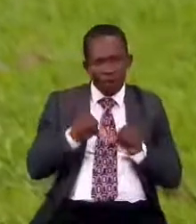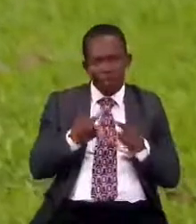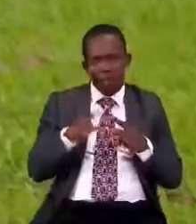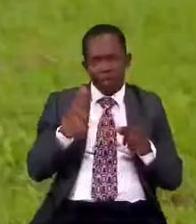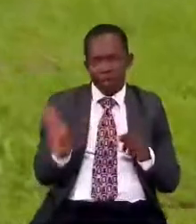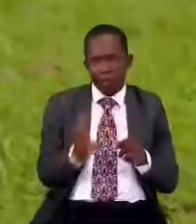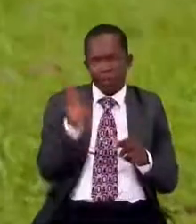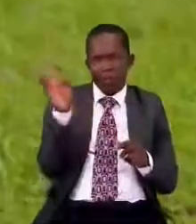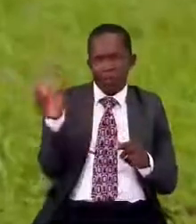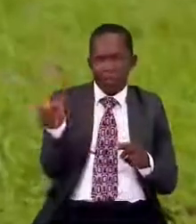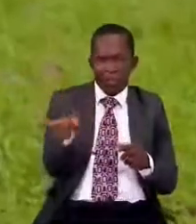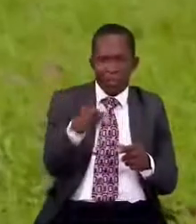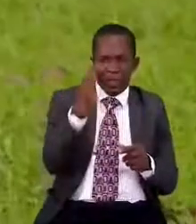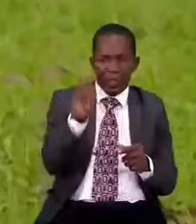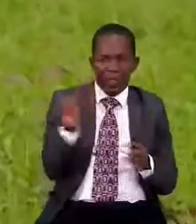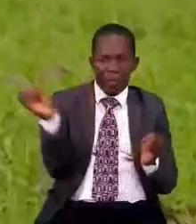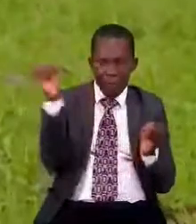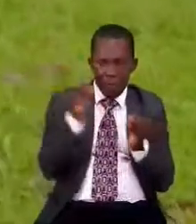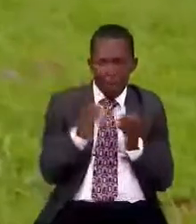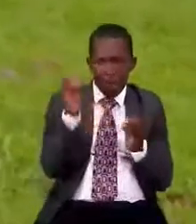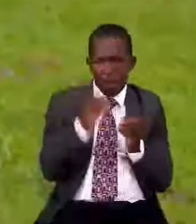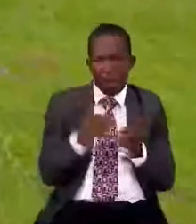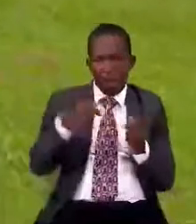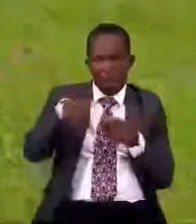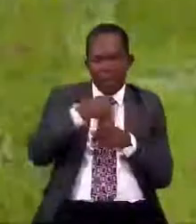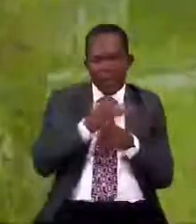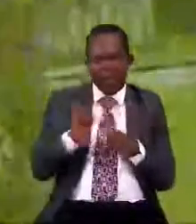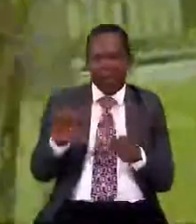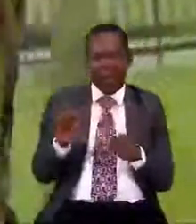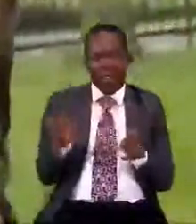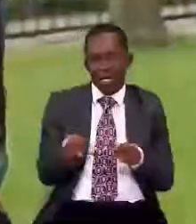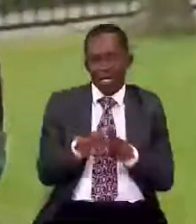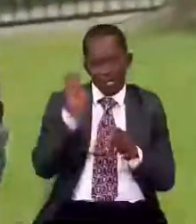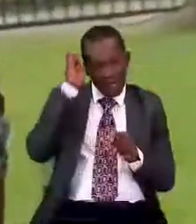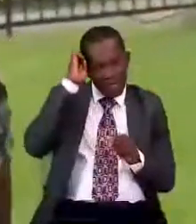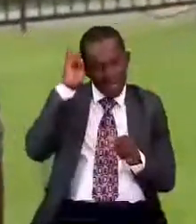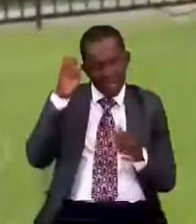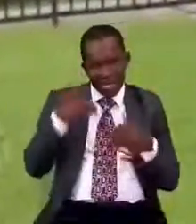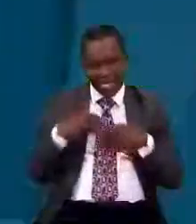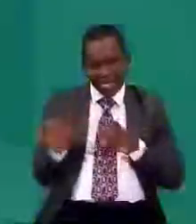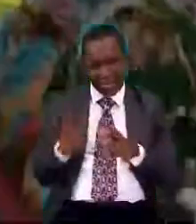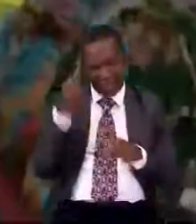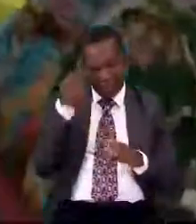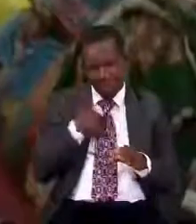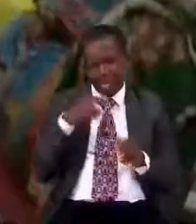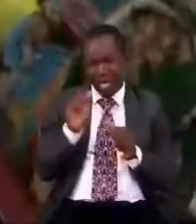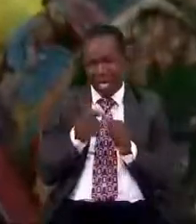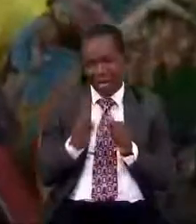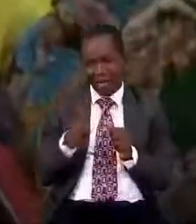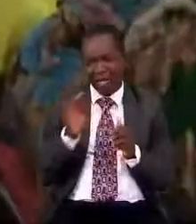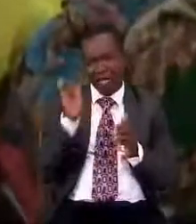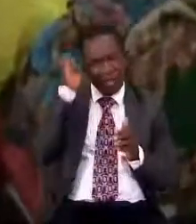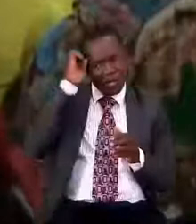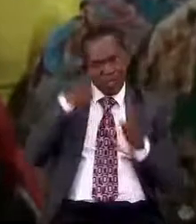fait et partout où il se rend, qu'il soit conduit en